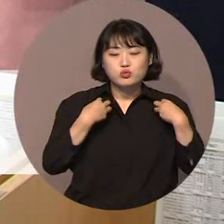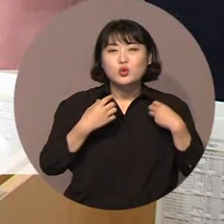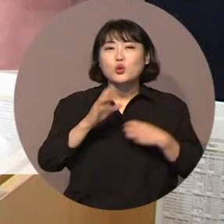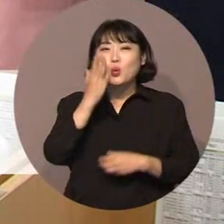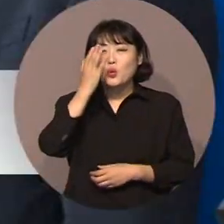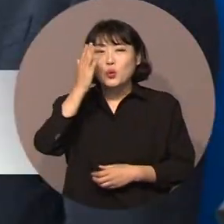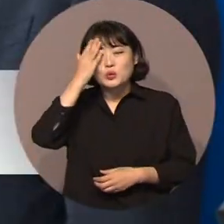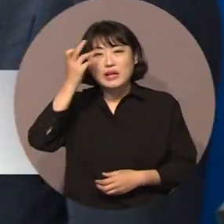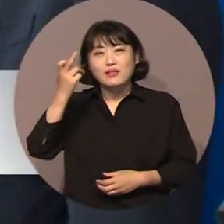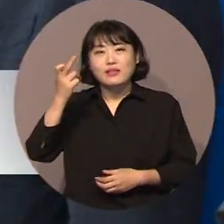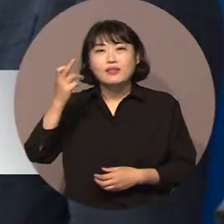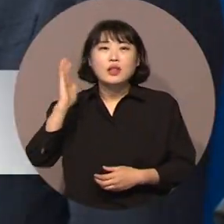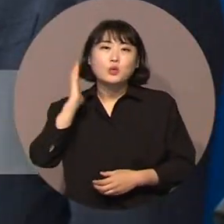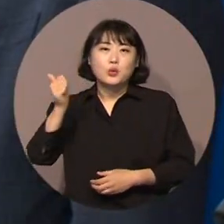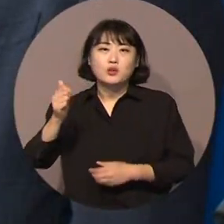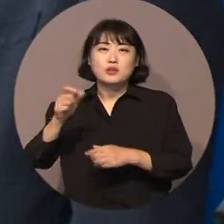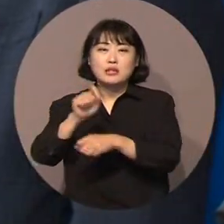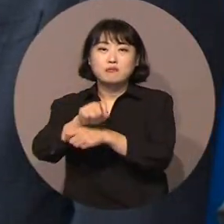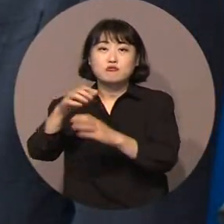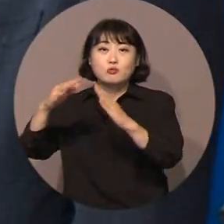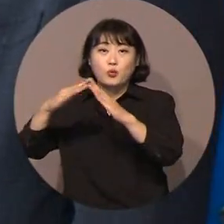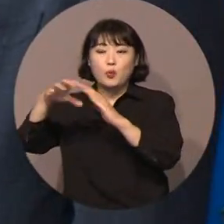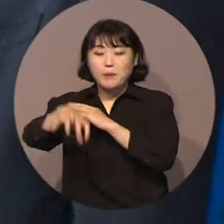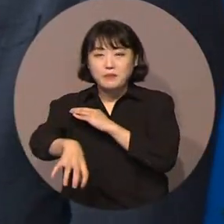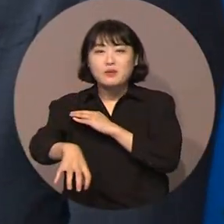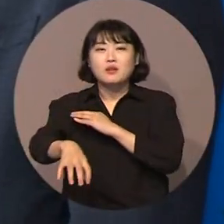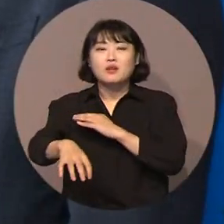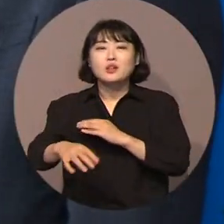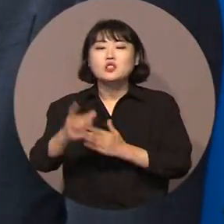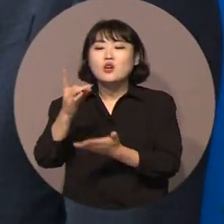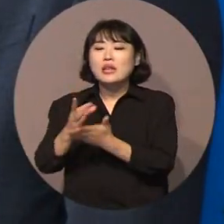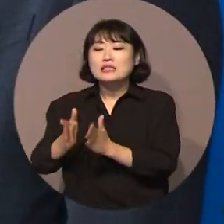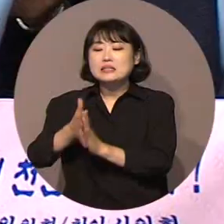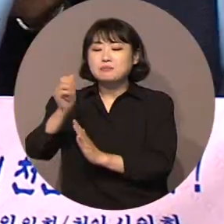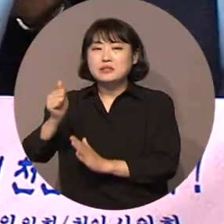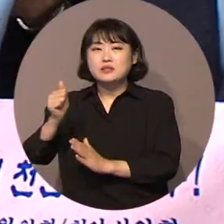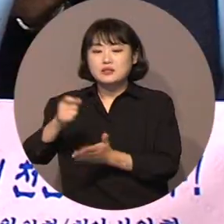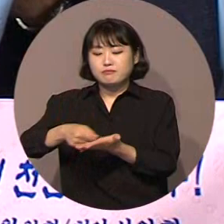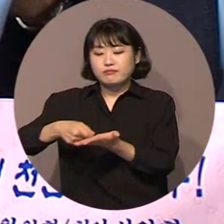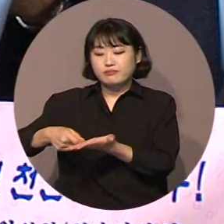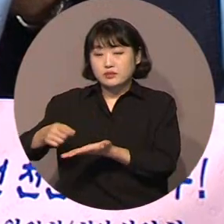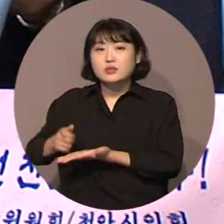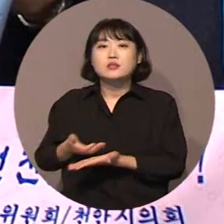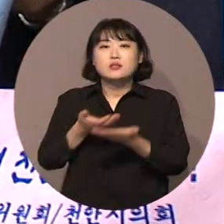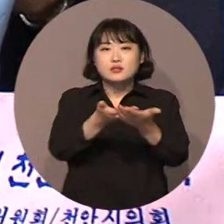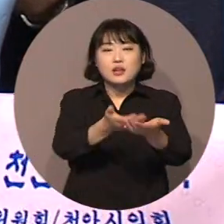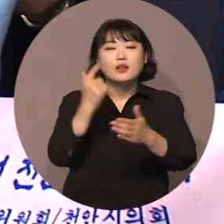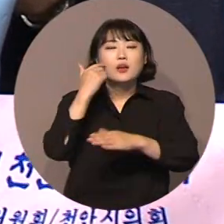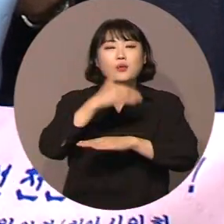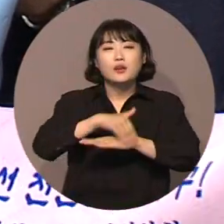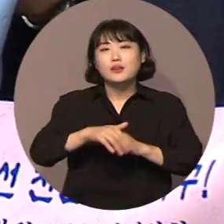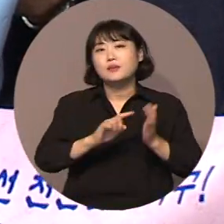대통령 실을 방문해 GTX C 연장에 대한 천안시민의 의지를 전달할 계획이라고 덧붙였습니다